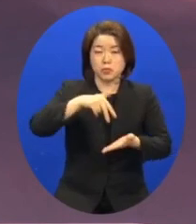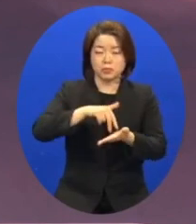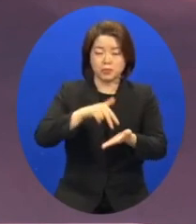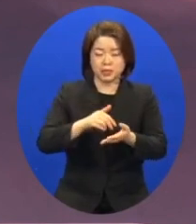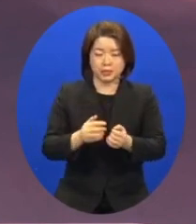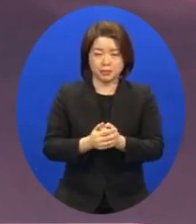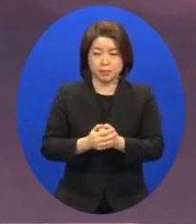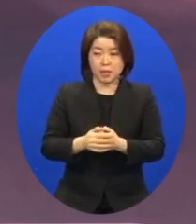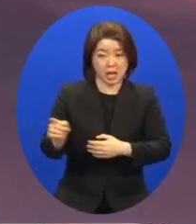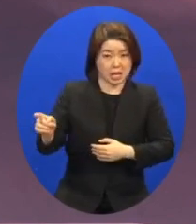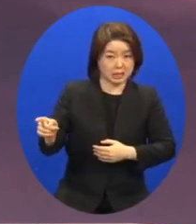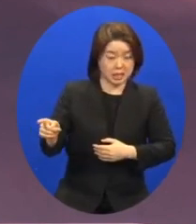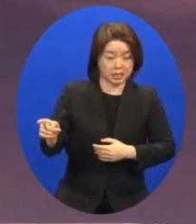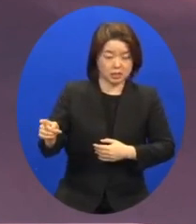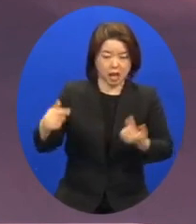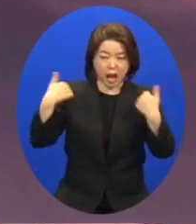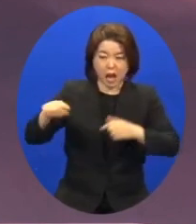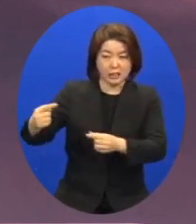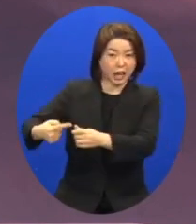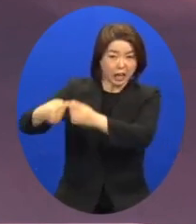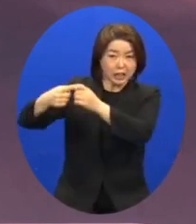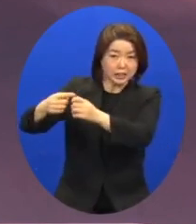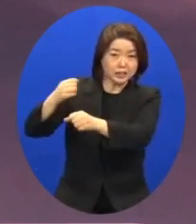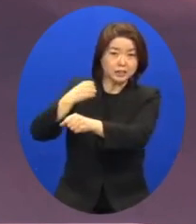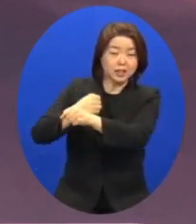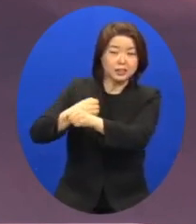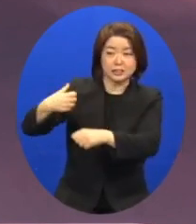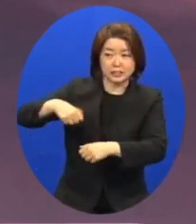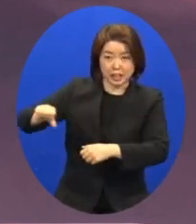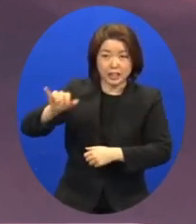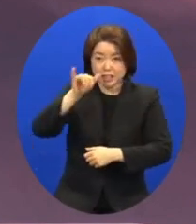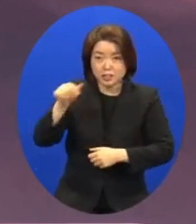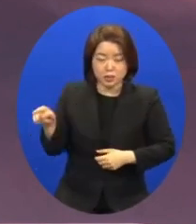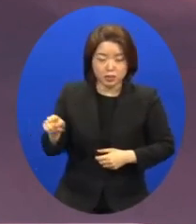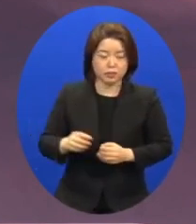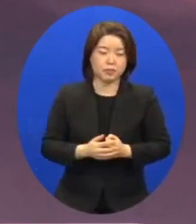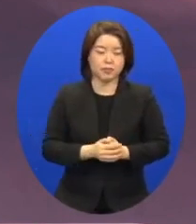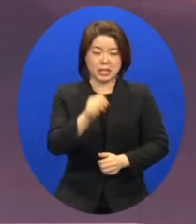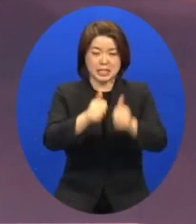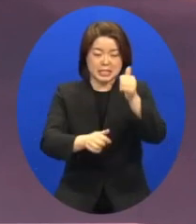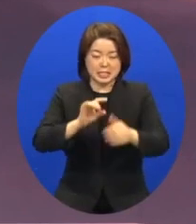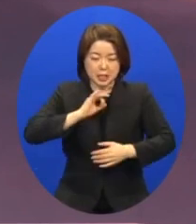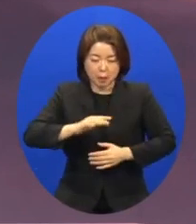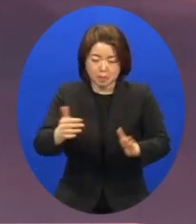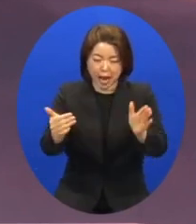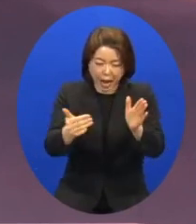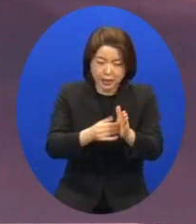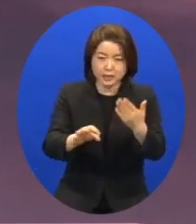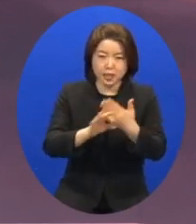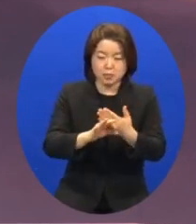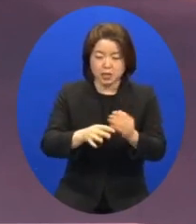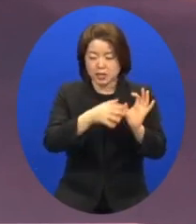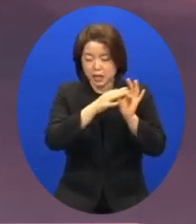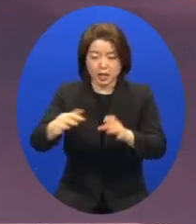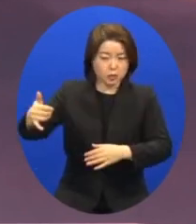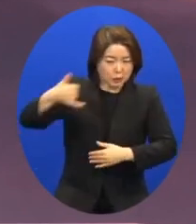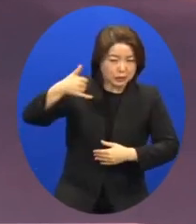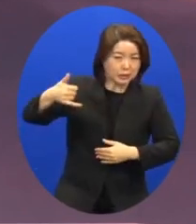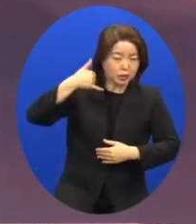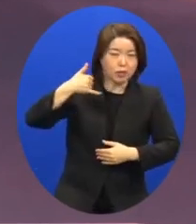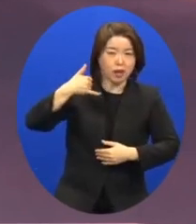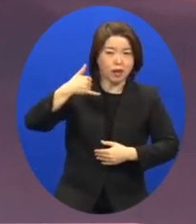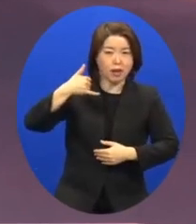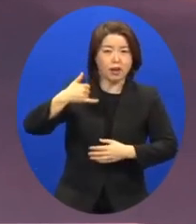1등 늘 그 아이가 1등을 하는 아이인데 시험만 끝나면 계속 전화를 해서